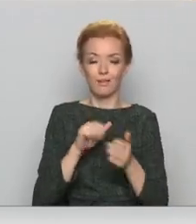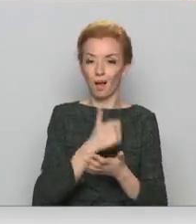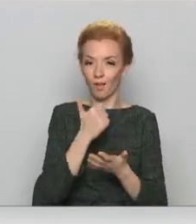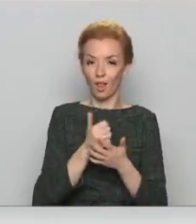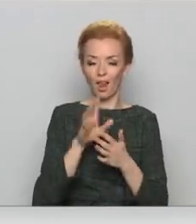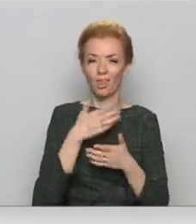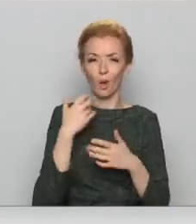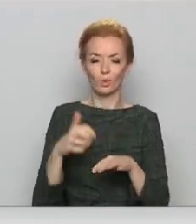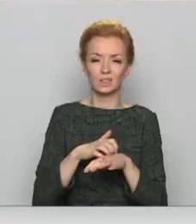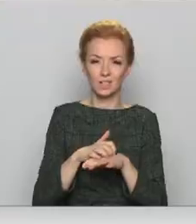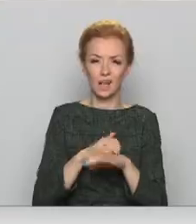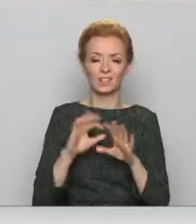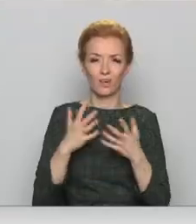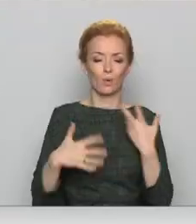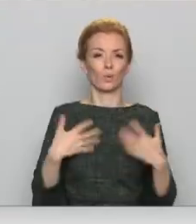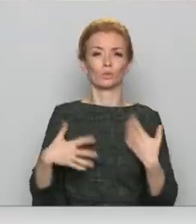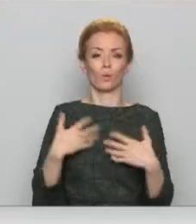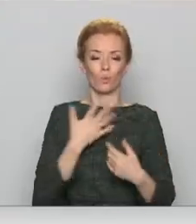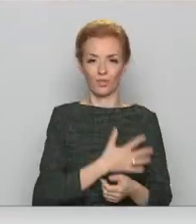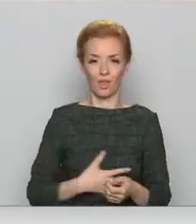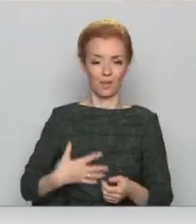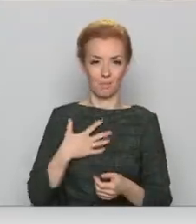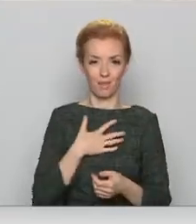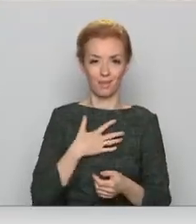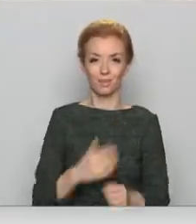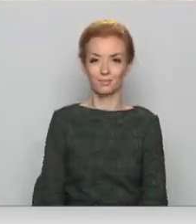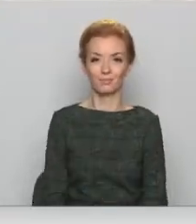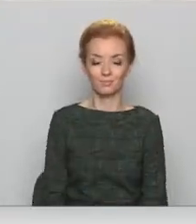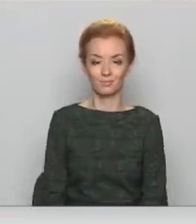neradītu stresu vai trauksmi cilvēka ķermenī. Lotārs Zariņš, RTV.